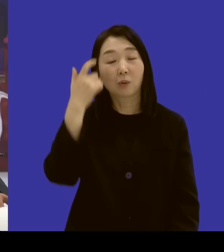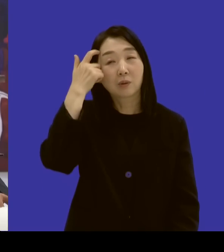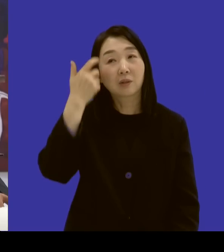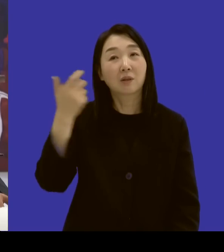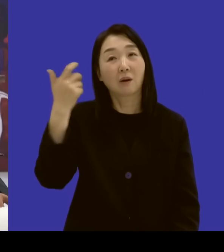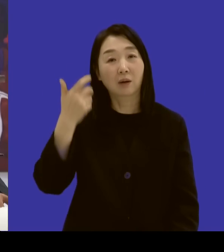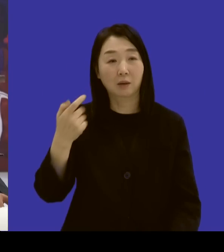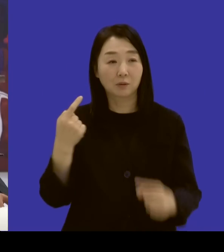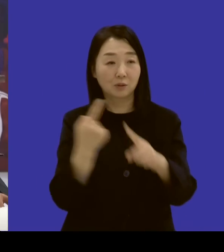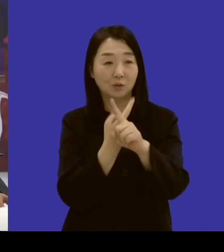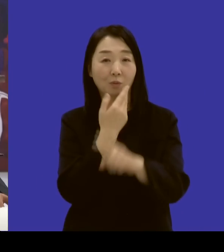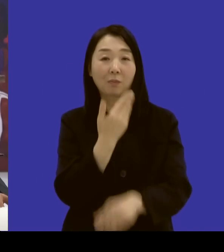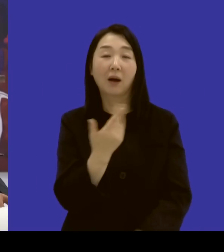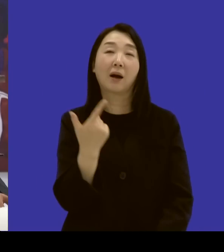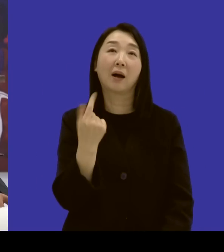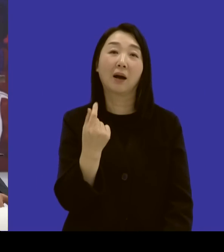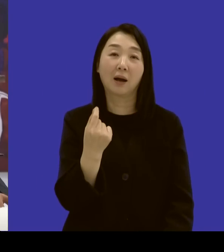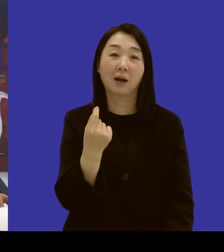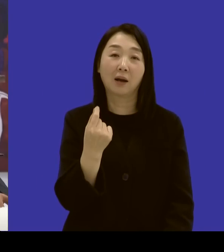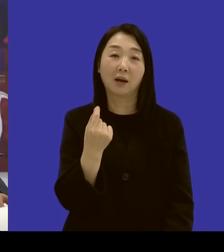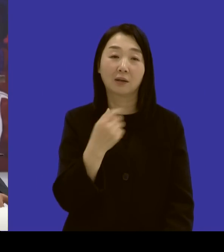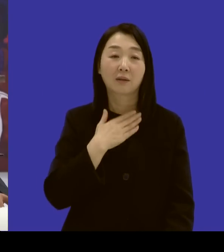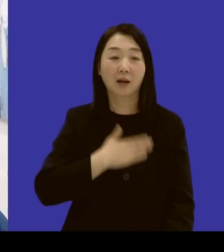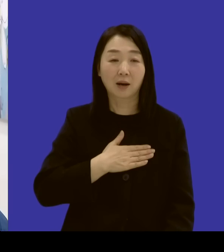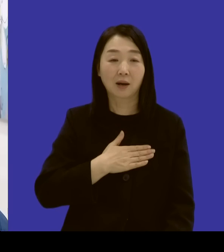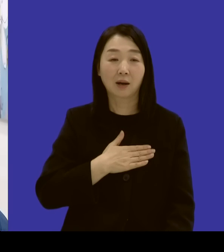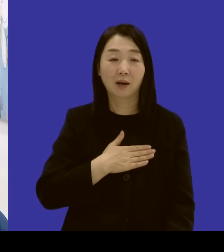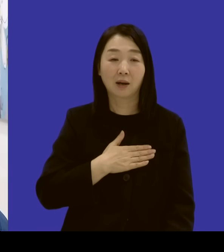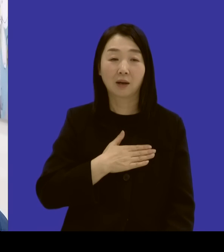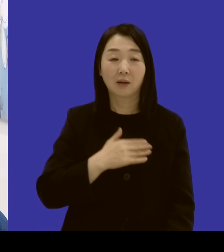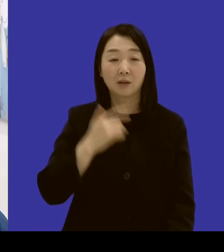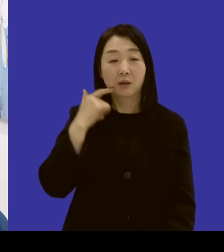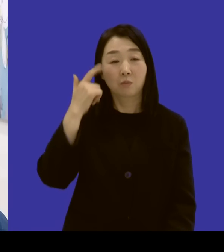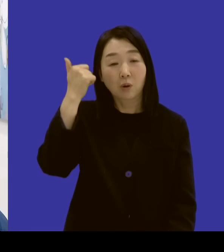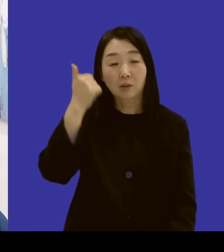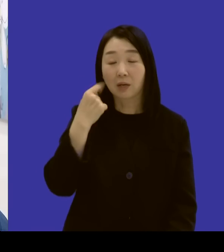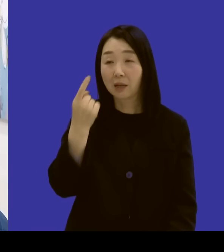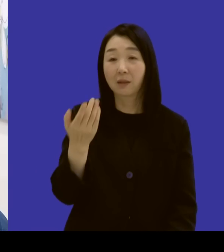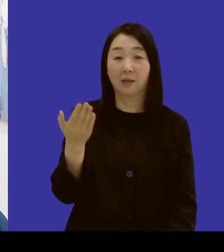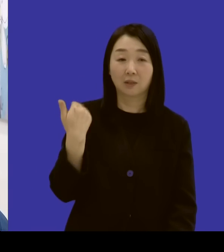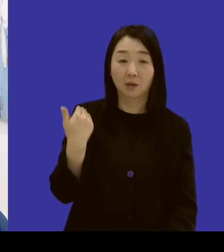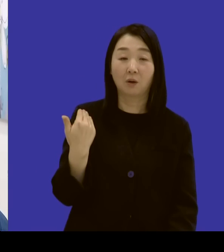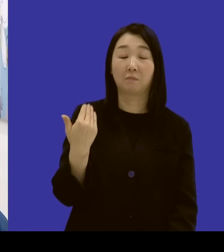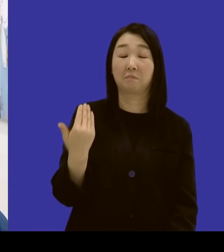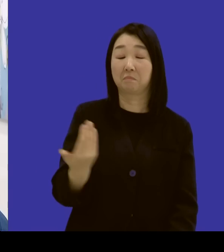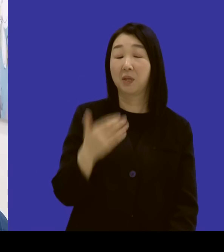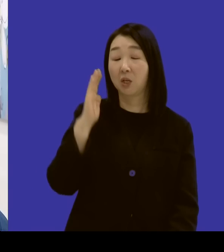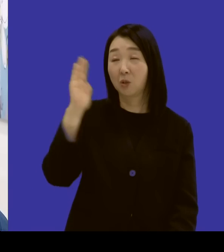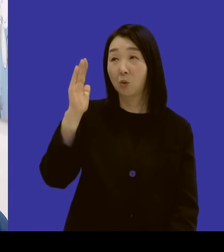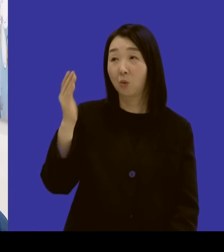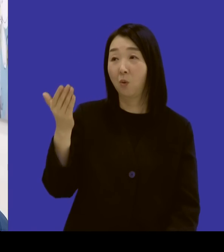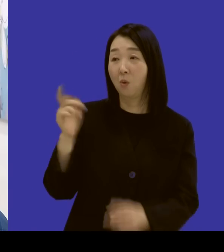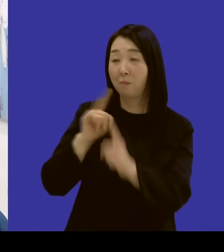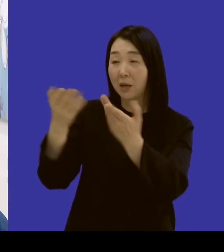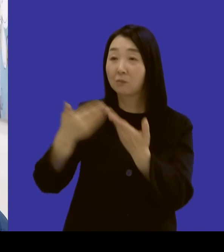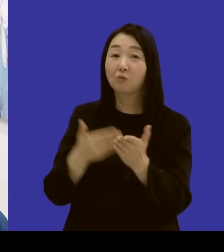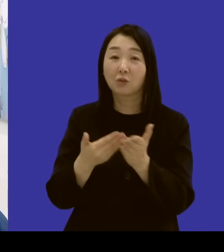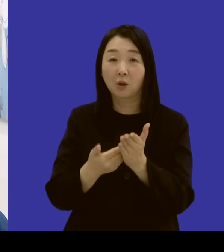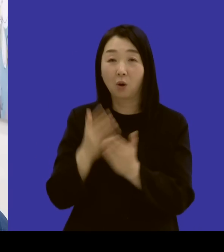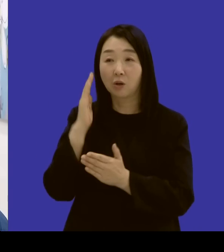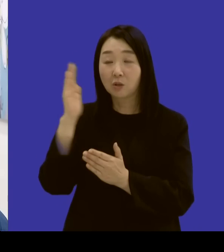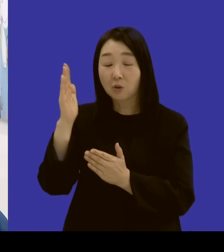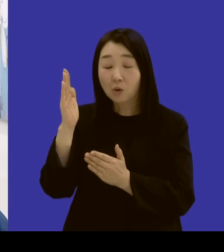영의 어떤 치유를 하는 거구나. 그런 걸 알고부터 목사님께 한 달 전에 미리 설교 말씀을 주시면 네. 설교